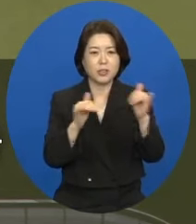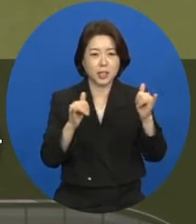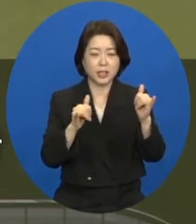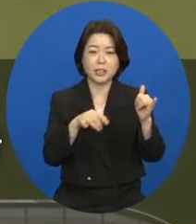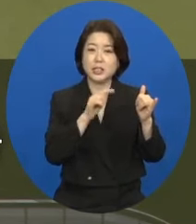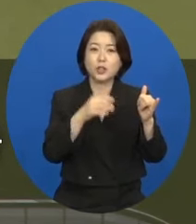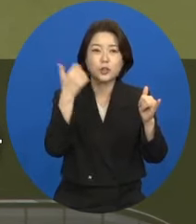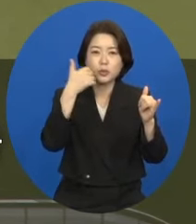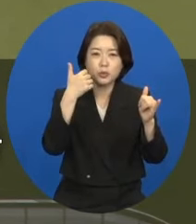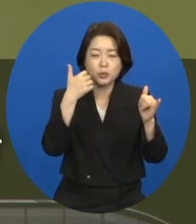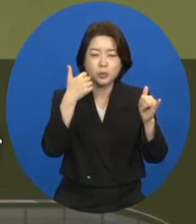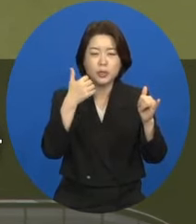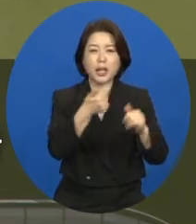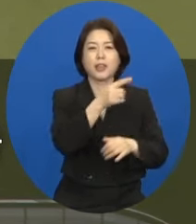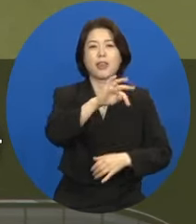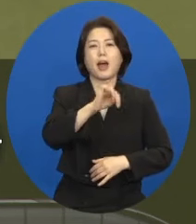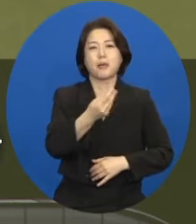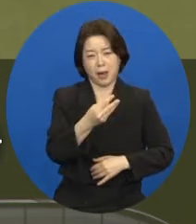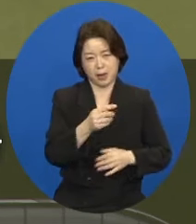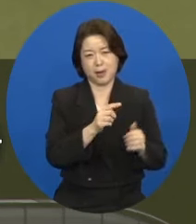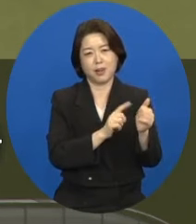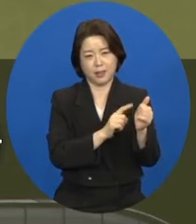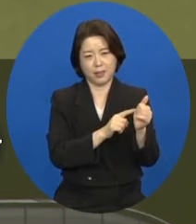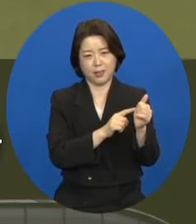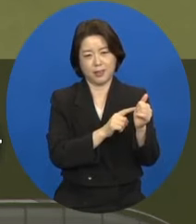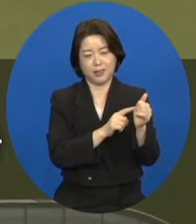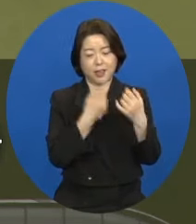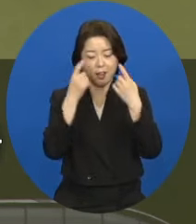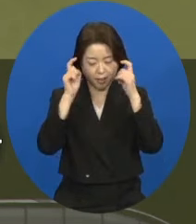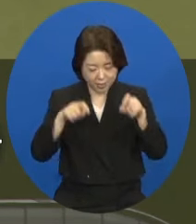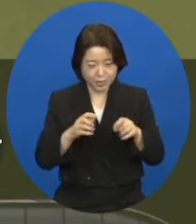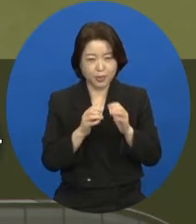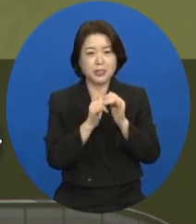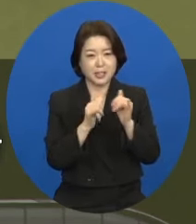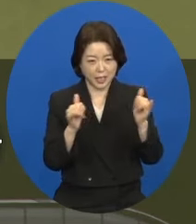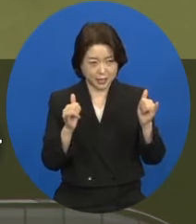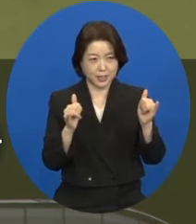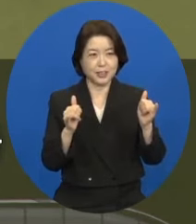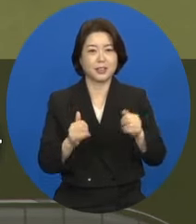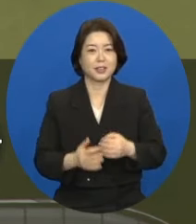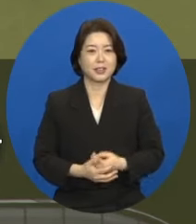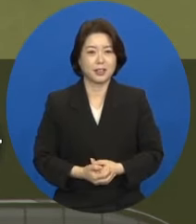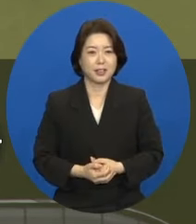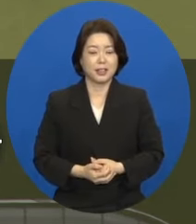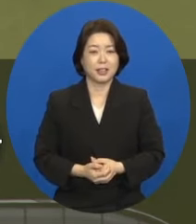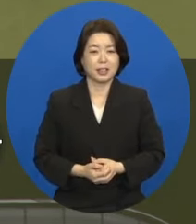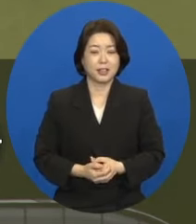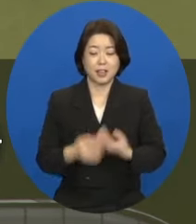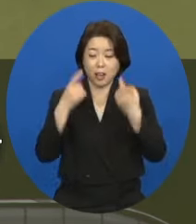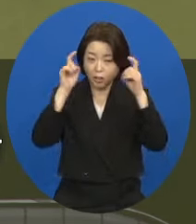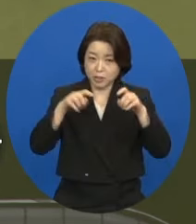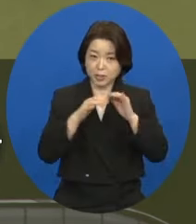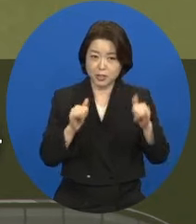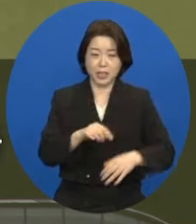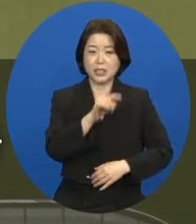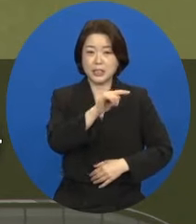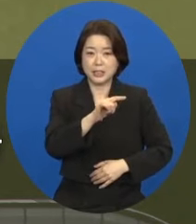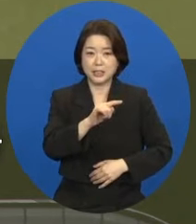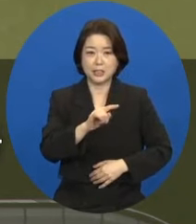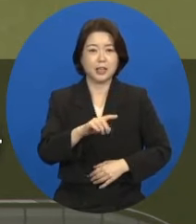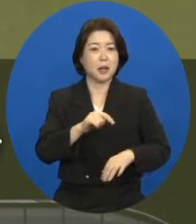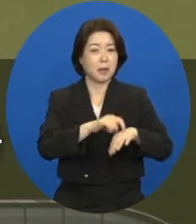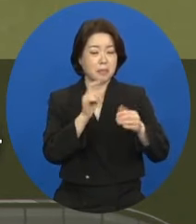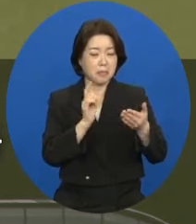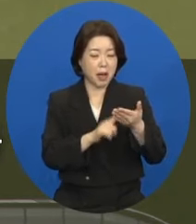자라는 히브리어가 나발입니다. 그 나발은 어리석은 자라는 뜻이죠. 어리석은 자는 그의 이름에